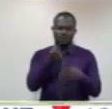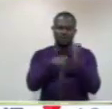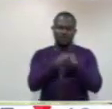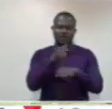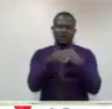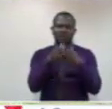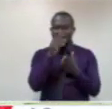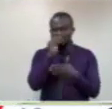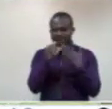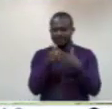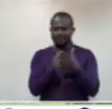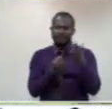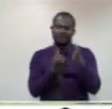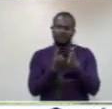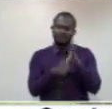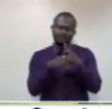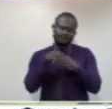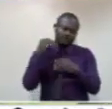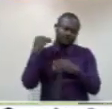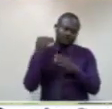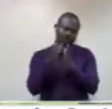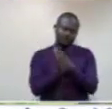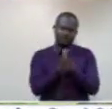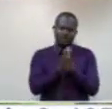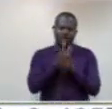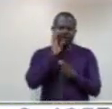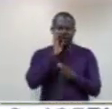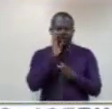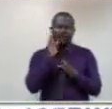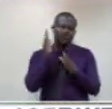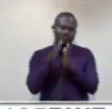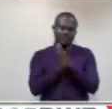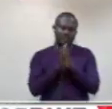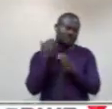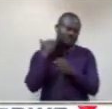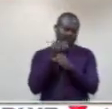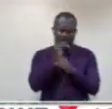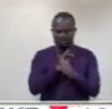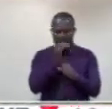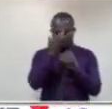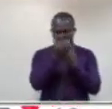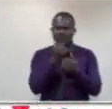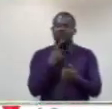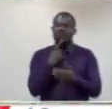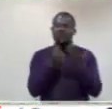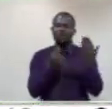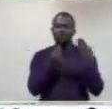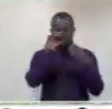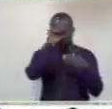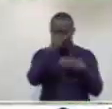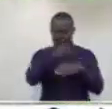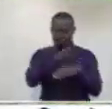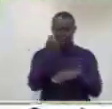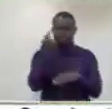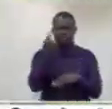ibikorwa n'amagambo agoreka amateka ya genocide yakorewe abatutsi mu mwaka w'1994 mu gitondo cyo kuwa mbere hasigaye umunsi umwe ngo hatangire icyumweru cyo